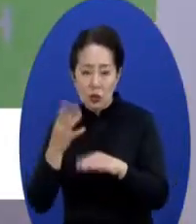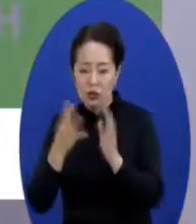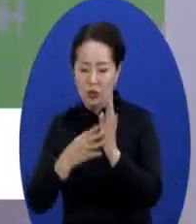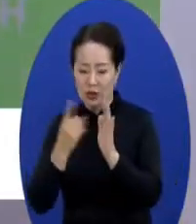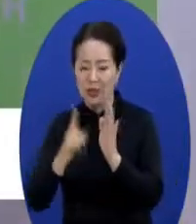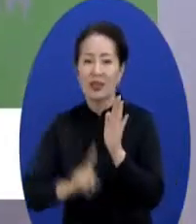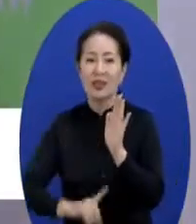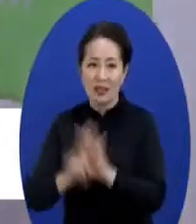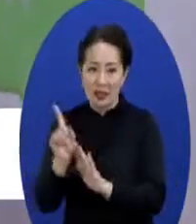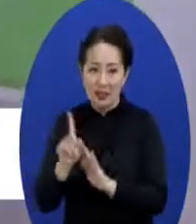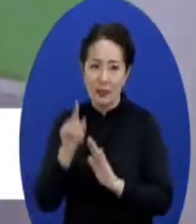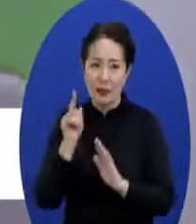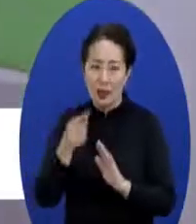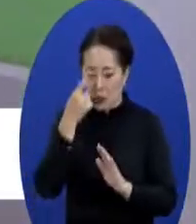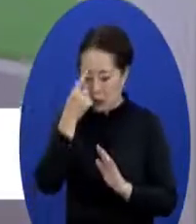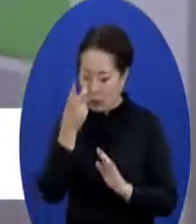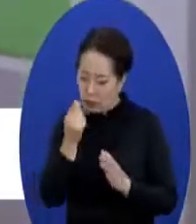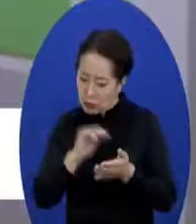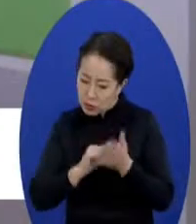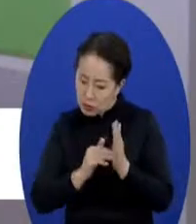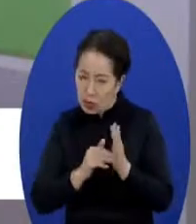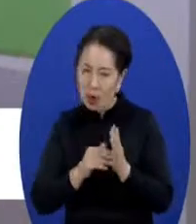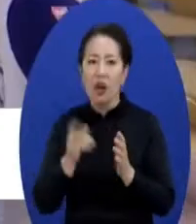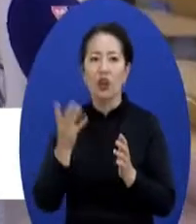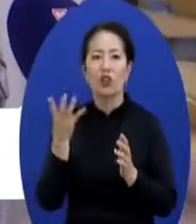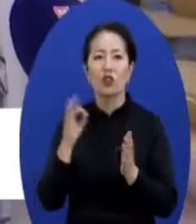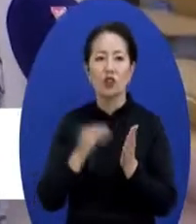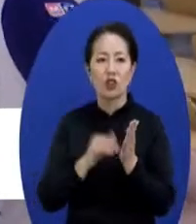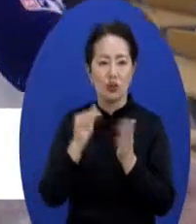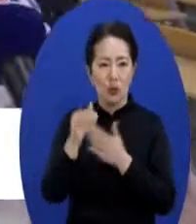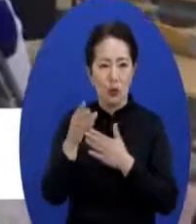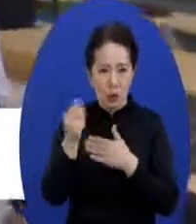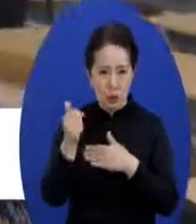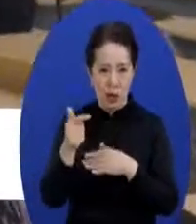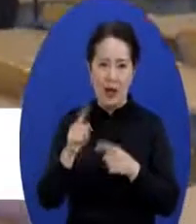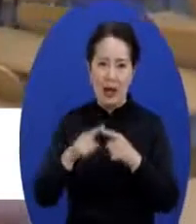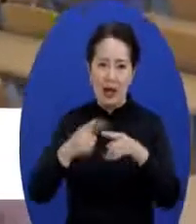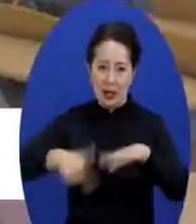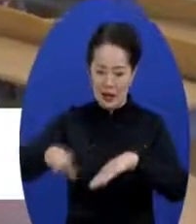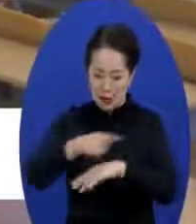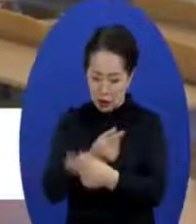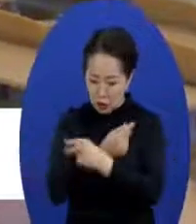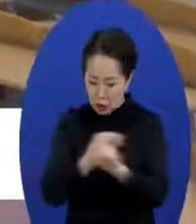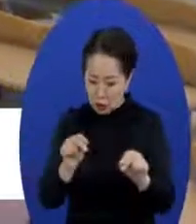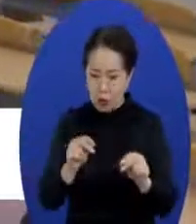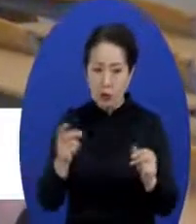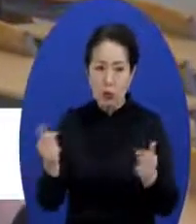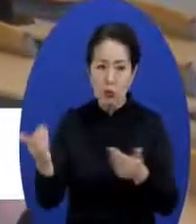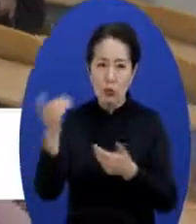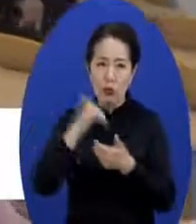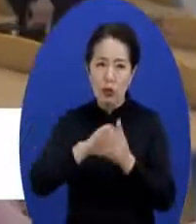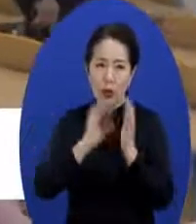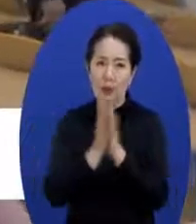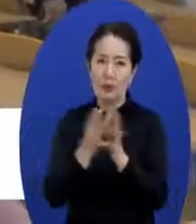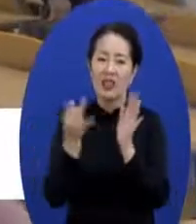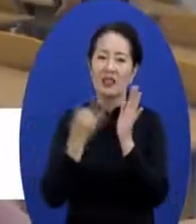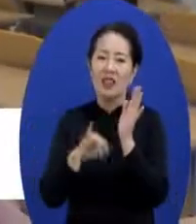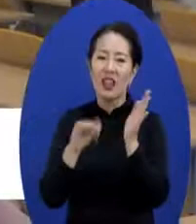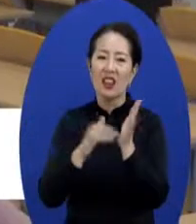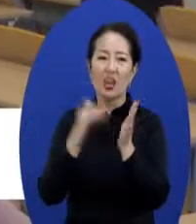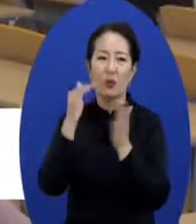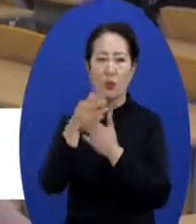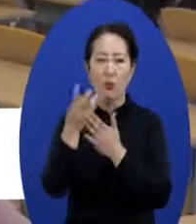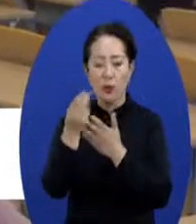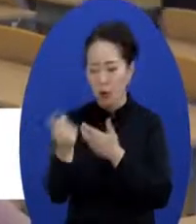яг монгол мөнгө төгрөгөөр бодоод үзэхэд 40 гаруй тэрбум төгрөг. Энэ газар чөлөөлтийн мөнгө энэ оруулаад тооцоход энэ бол нэг 70 орчим тэрбум